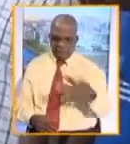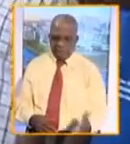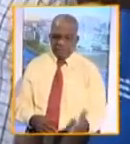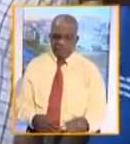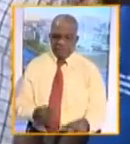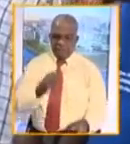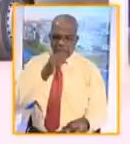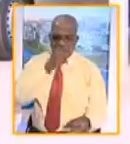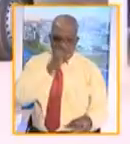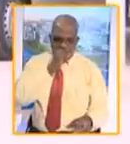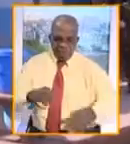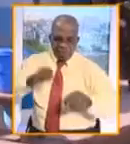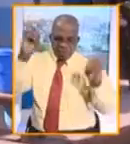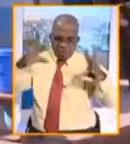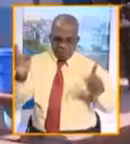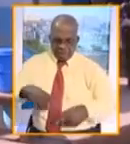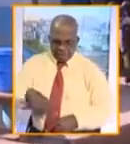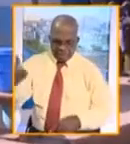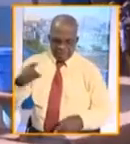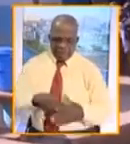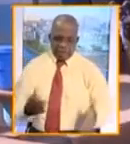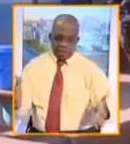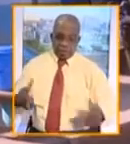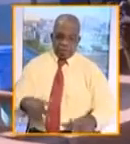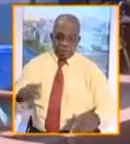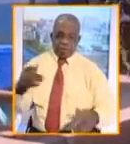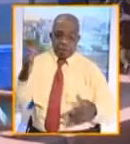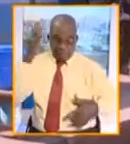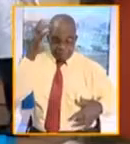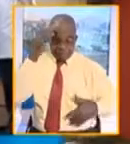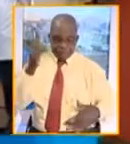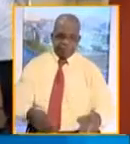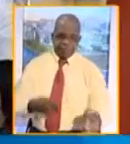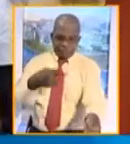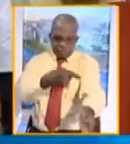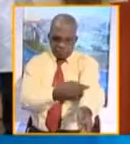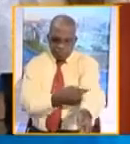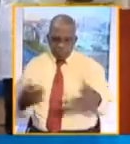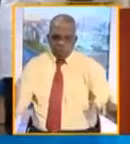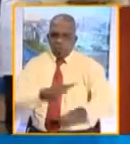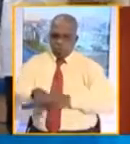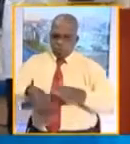de Dafsi Cathédrale 2. 3 nouvelles ambulances qui viennent rassurer les